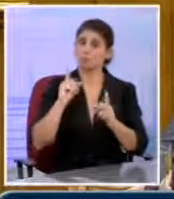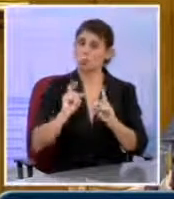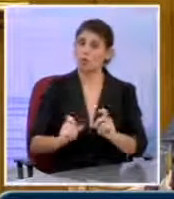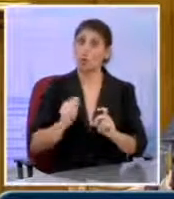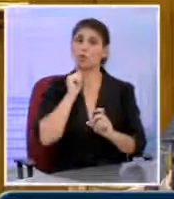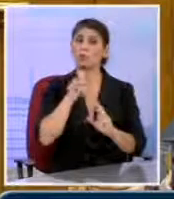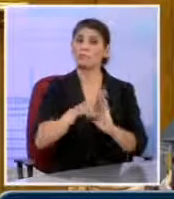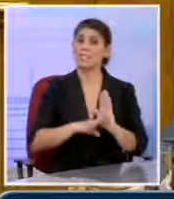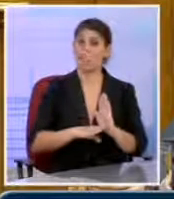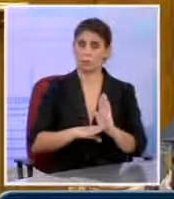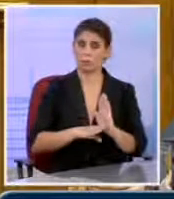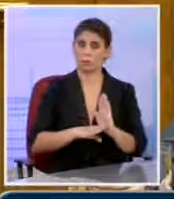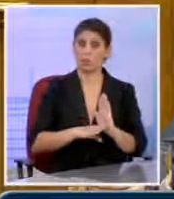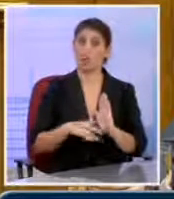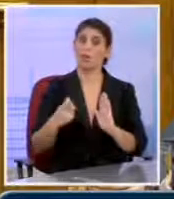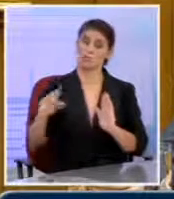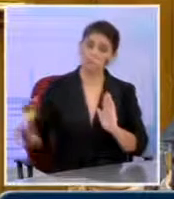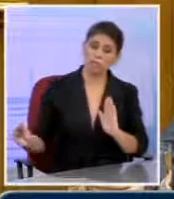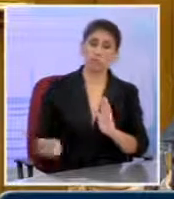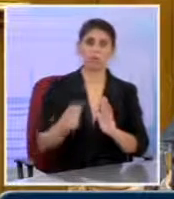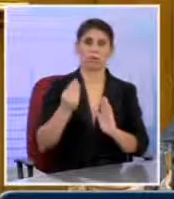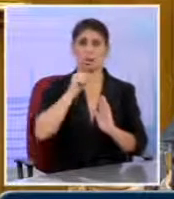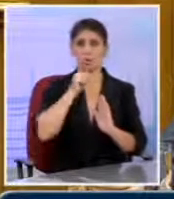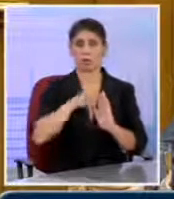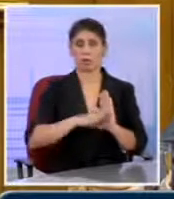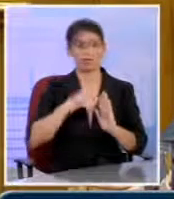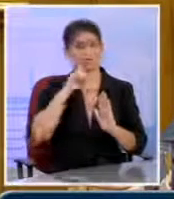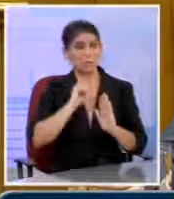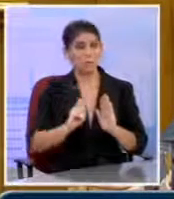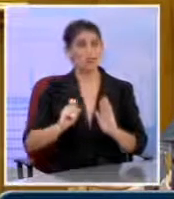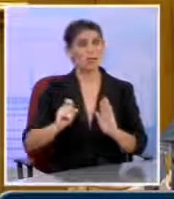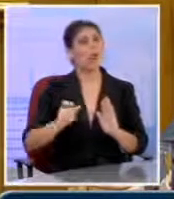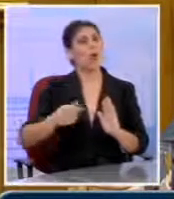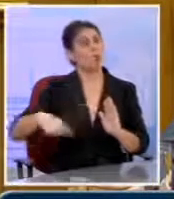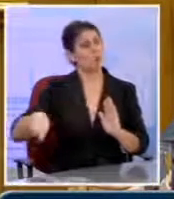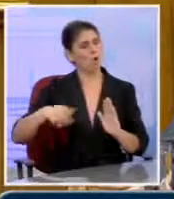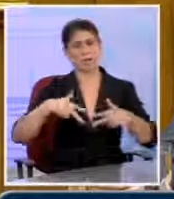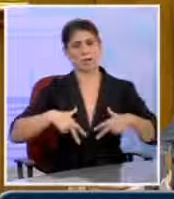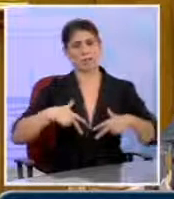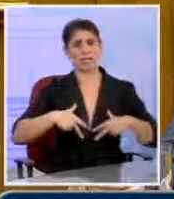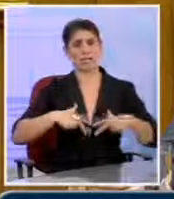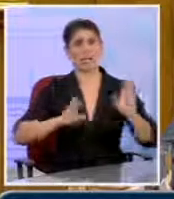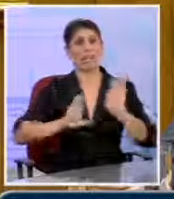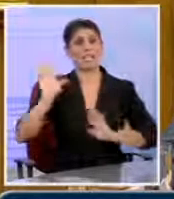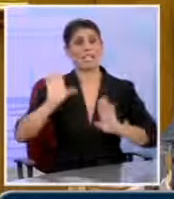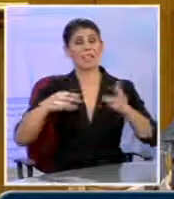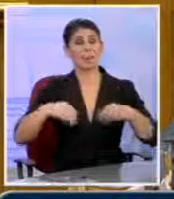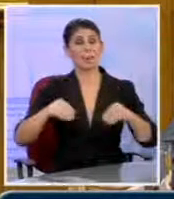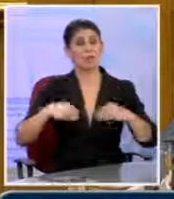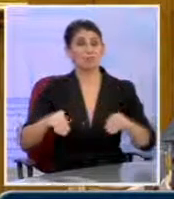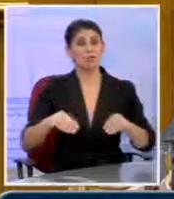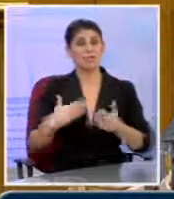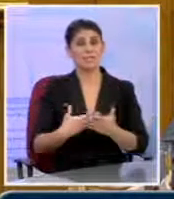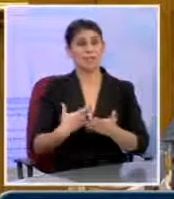του Συντάγματος, που απορρέει από το Σύνταγμα και είναι υποχρέωση κάθε κυβέρνησης, να δημοπρατήσουμε τις άδειες,